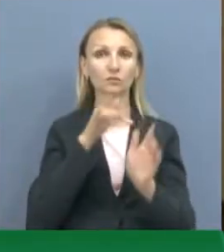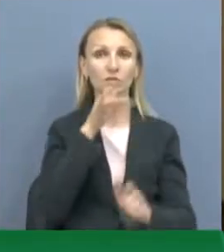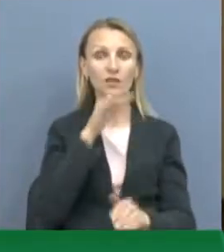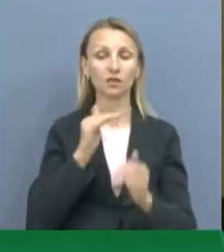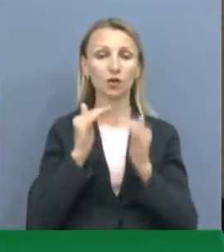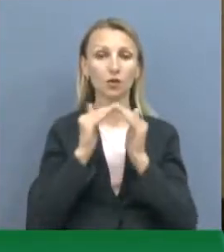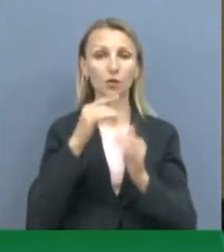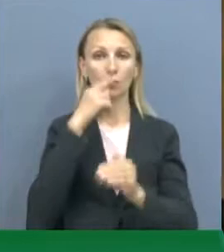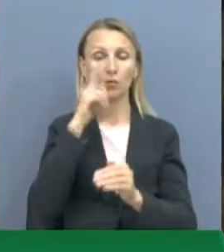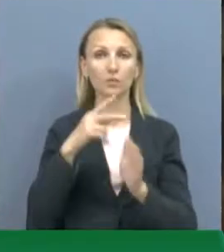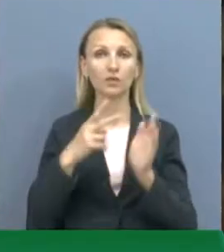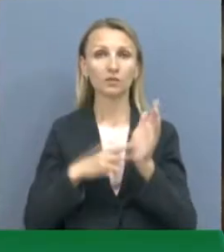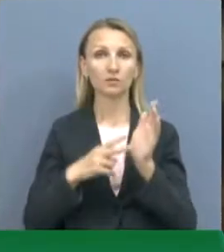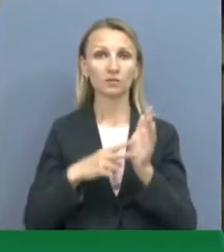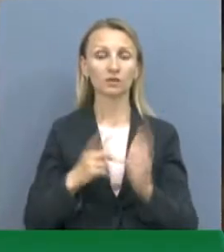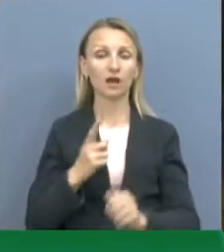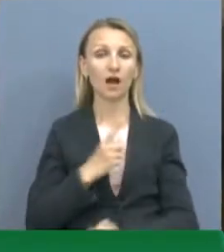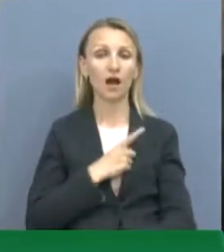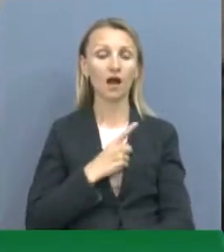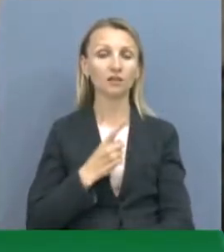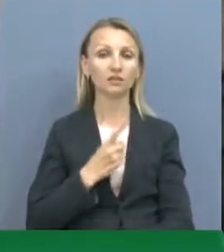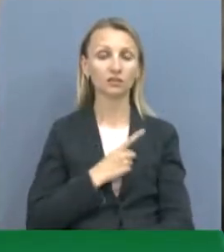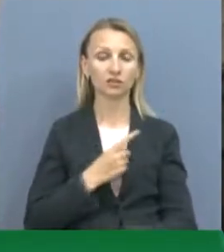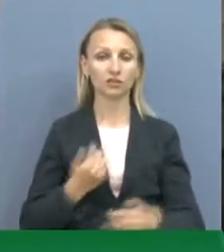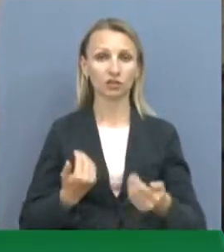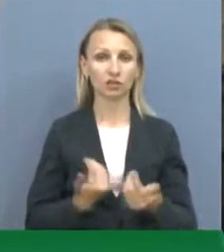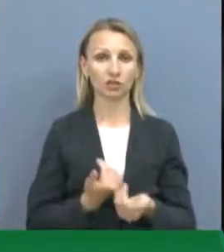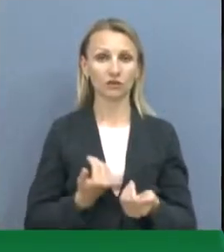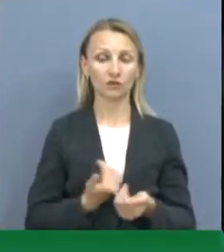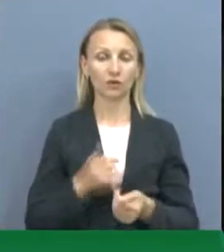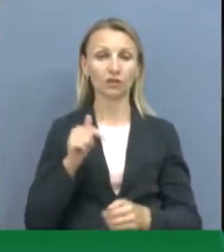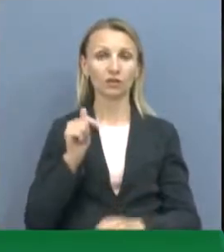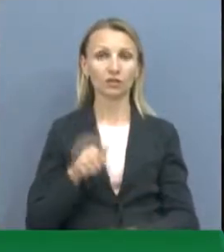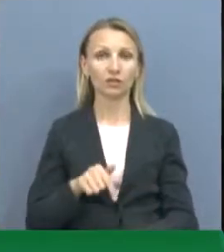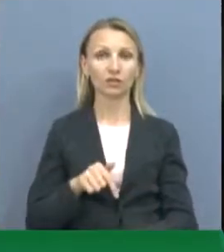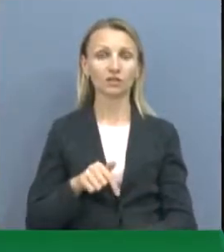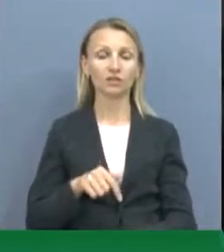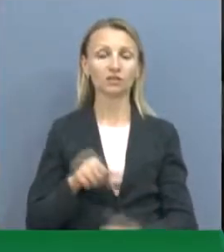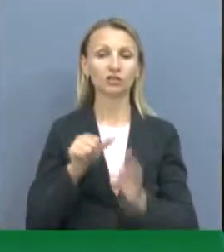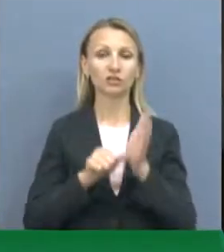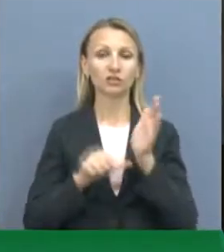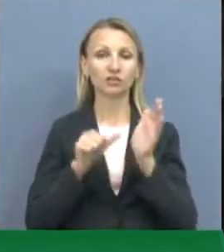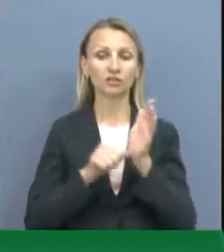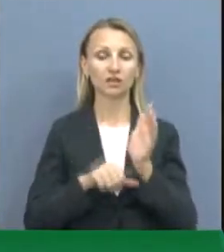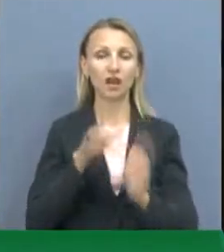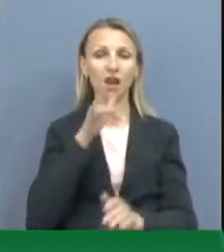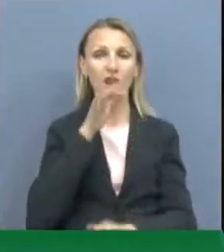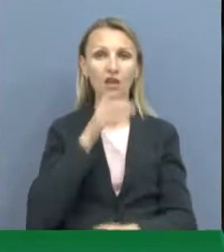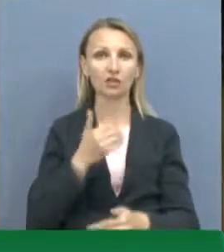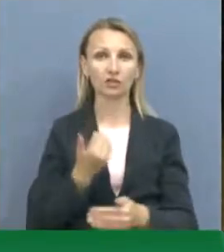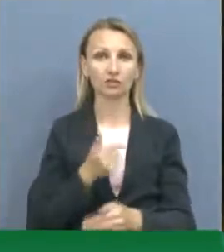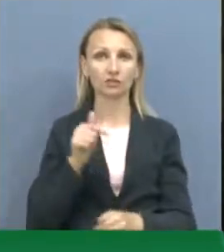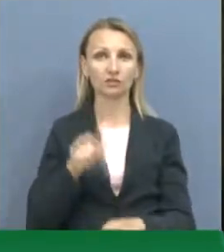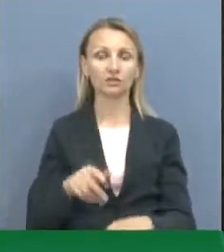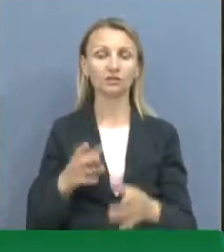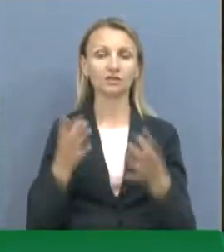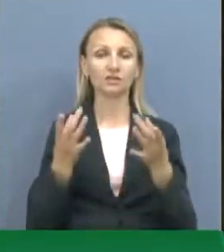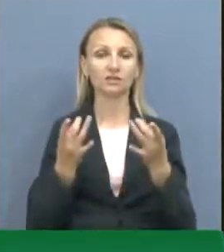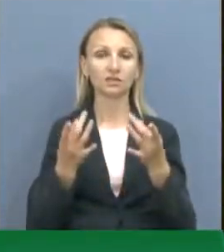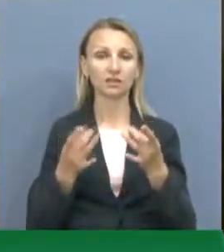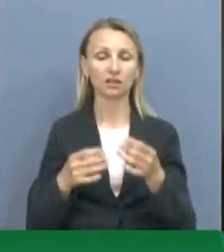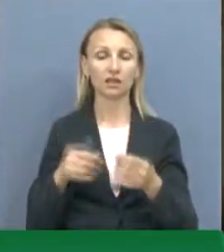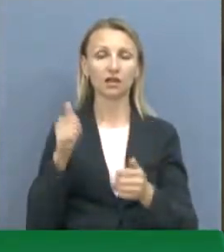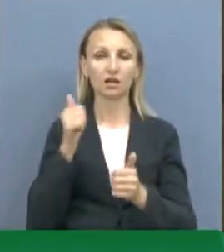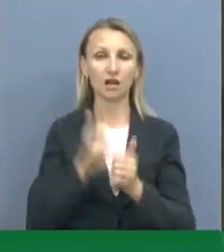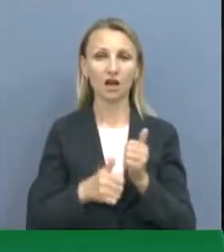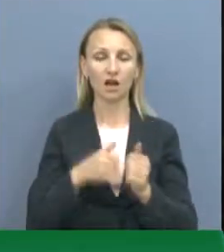Вернадского. Проживает совсем один. Говорит, прожил здесь почти 60 лет. Проблемы с потоплением и сыростью повторяются год